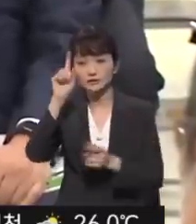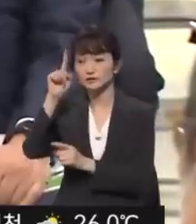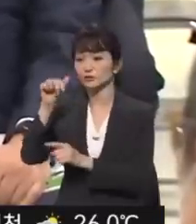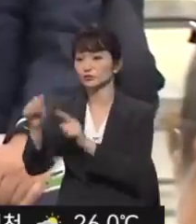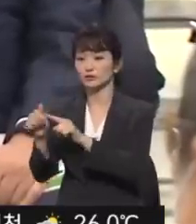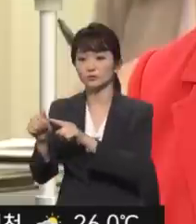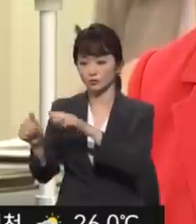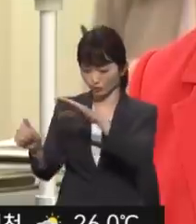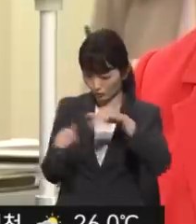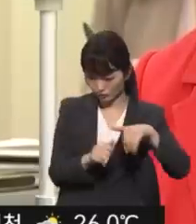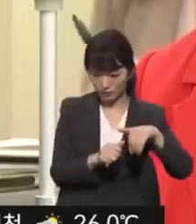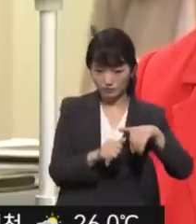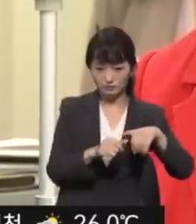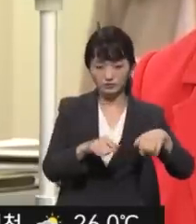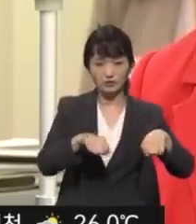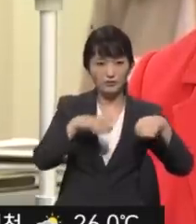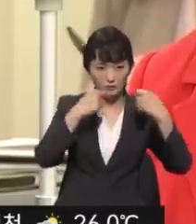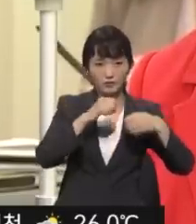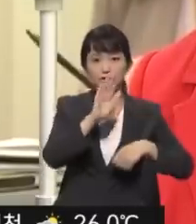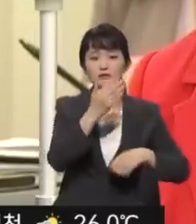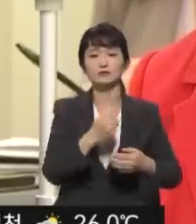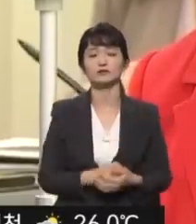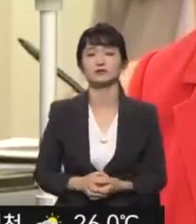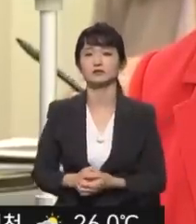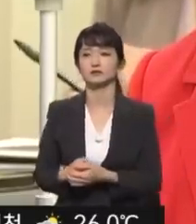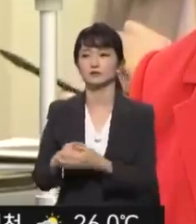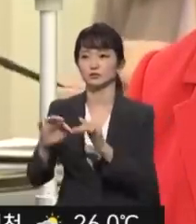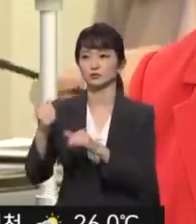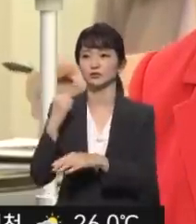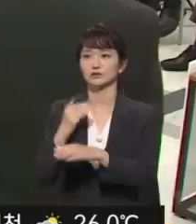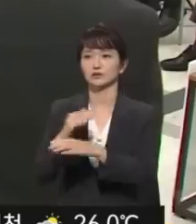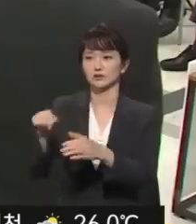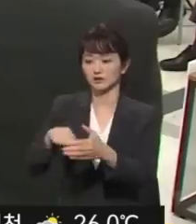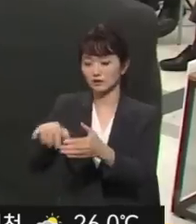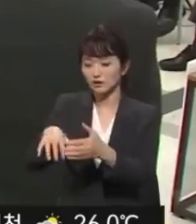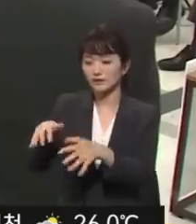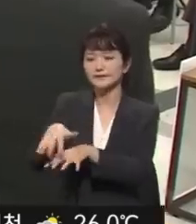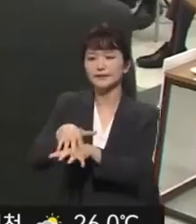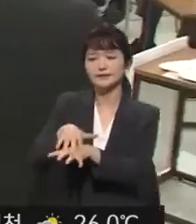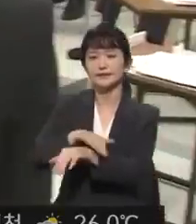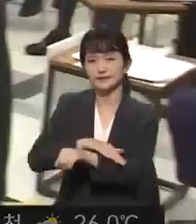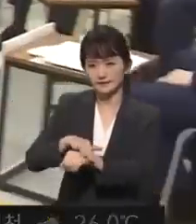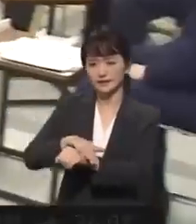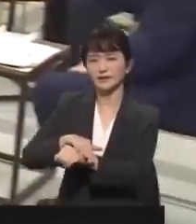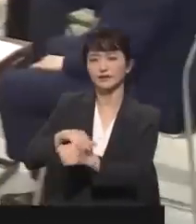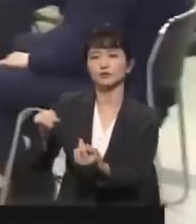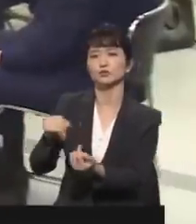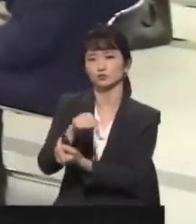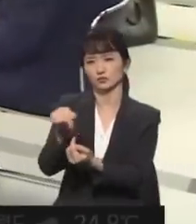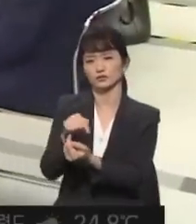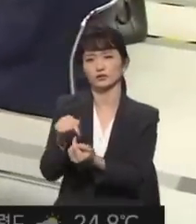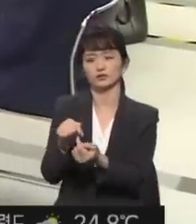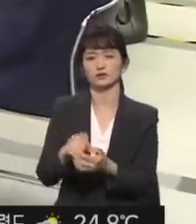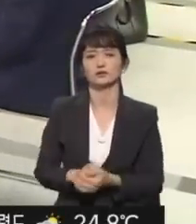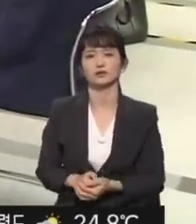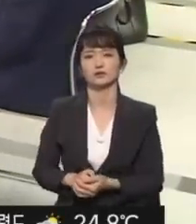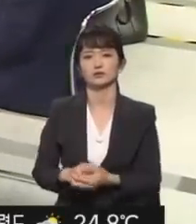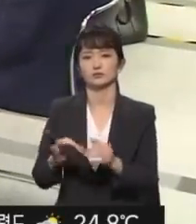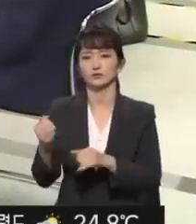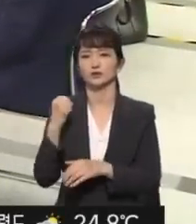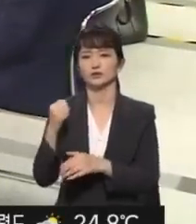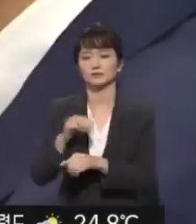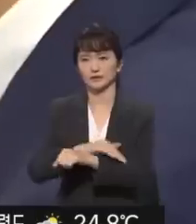해야 되는 거 아닙니까 먼저 그래서 당 내가 뭔가 이 체제가 정비가 되고 집안이 좀 화평 해야